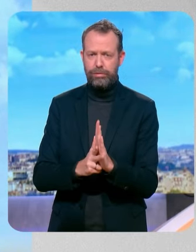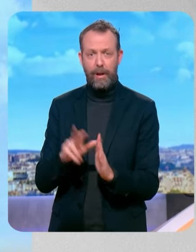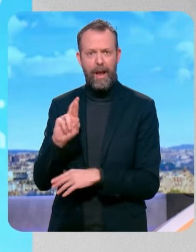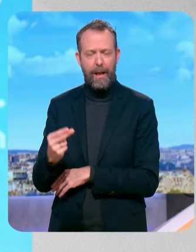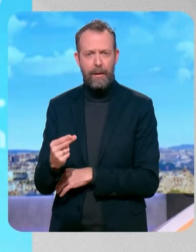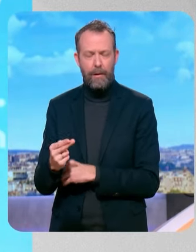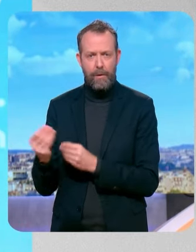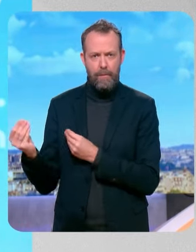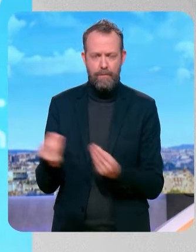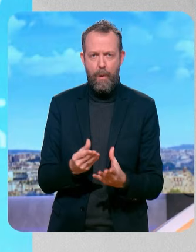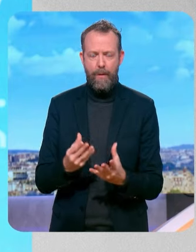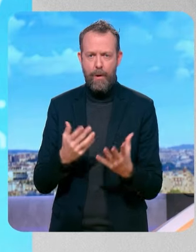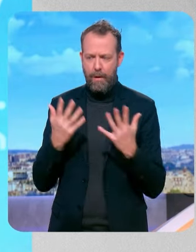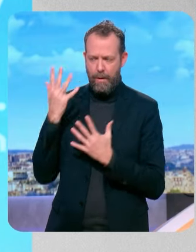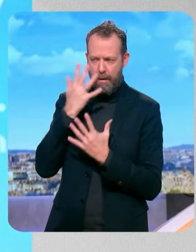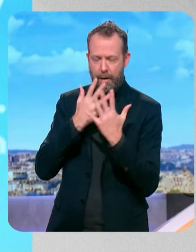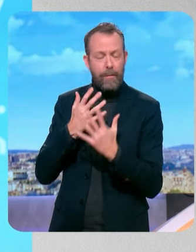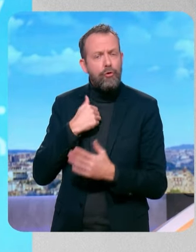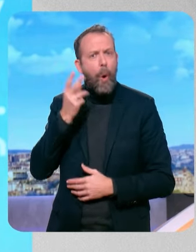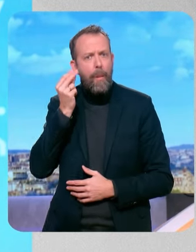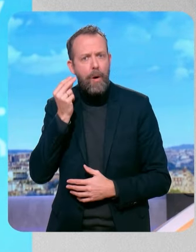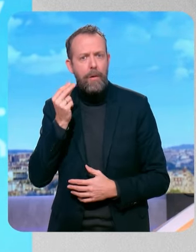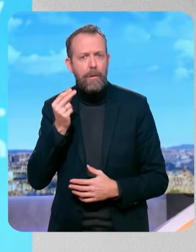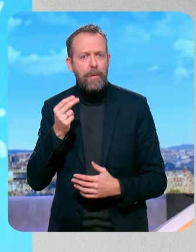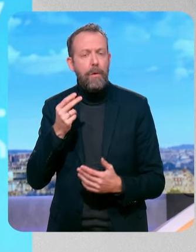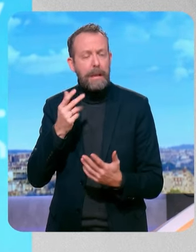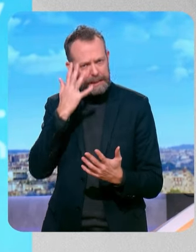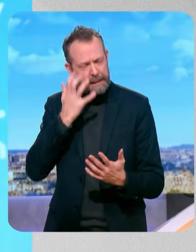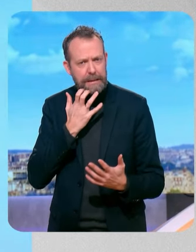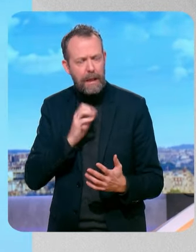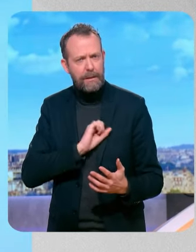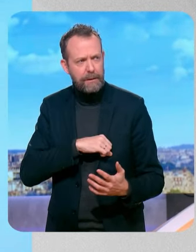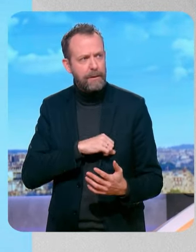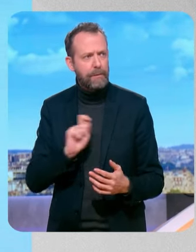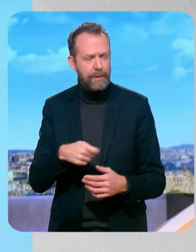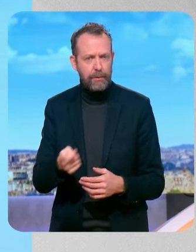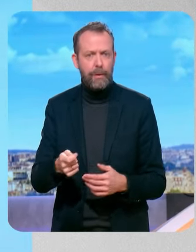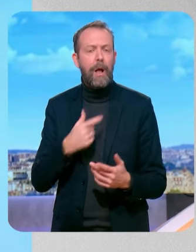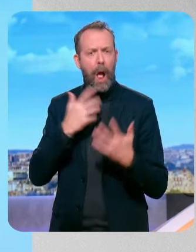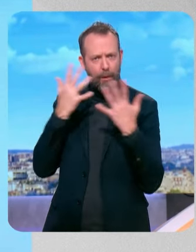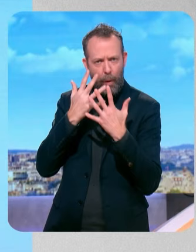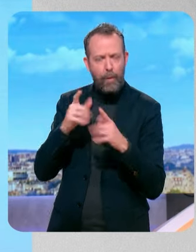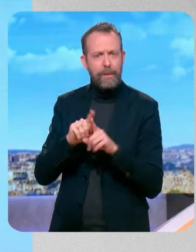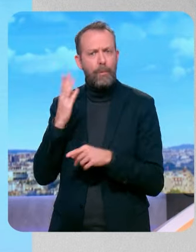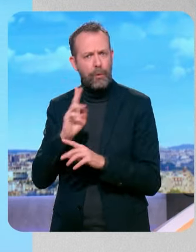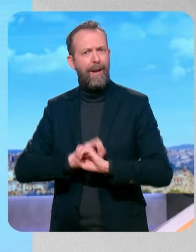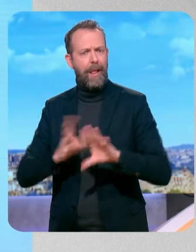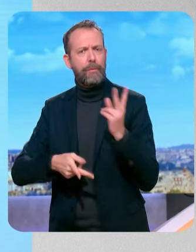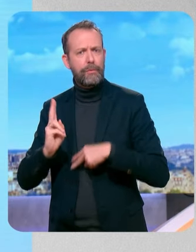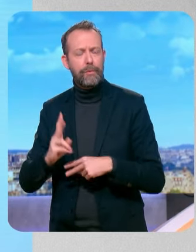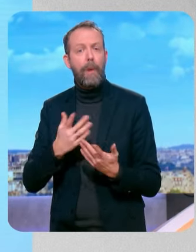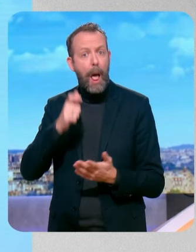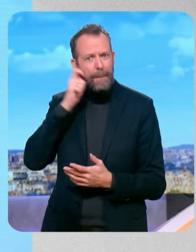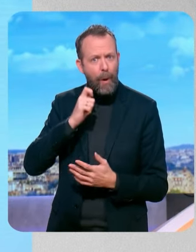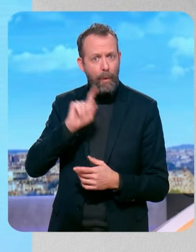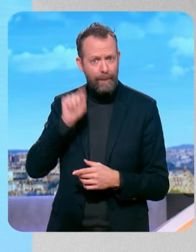très grand trouble dans les esprits, et je les comprends. Très grande tristesse. Il y a le trouble d'un côté et il y a le besoin de clarté de l'autre. Est-ce que Emmanuel Macron